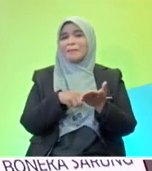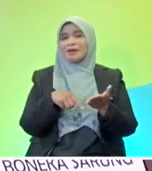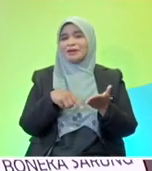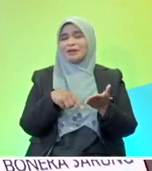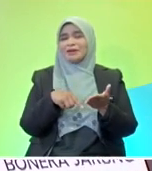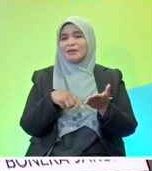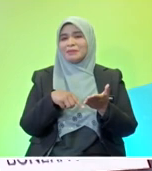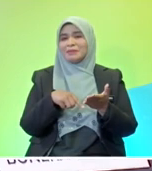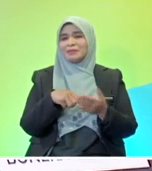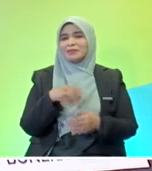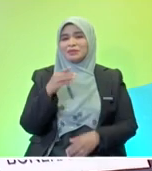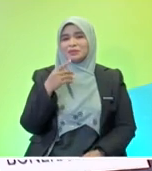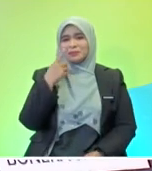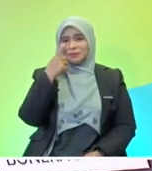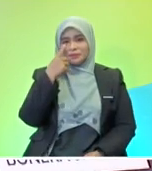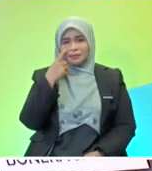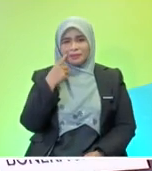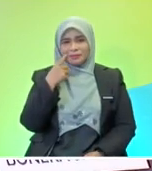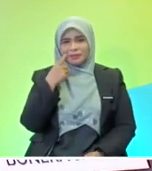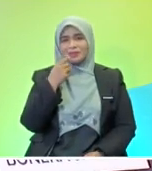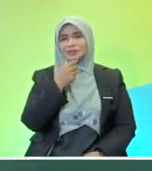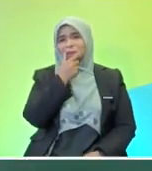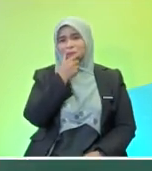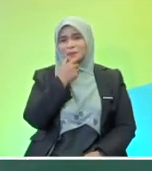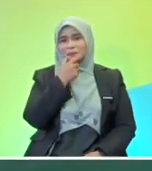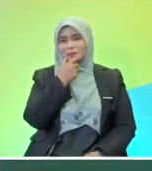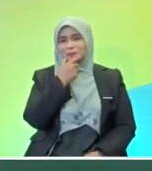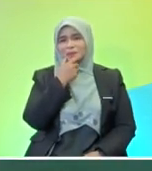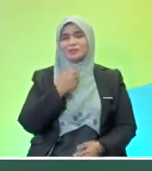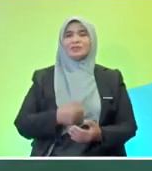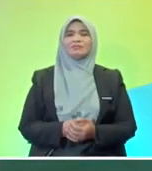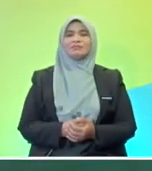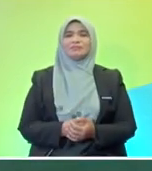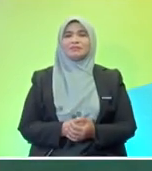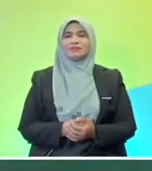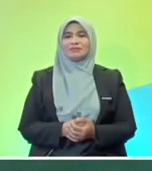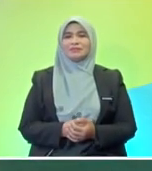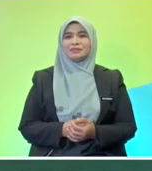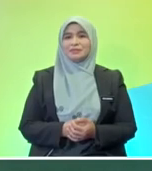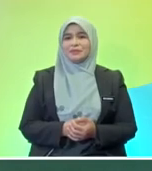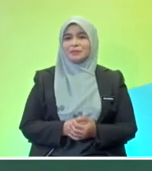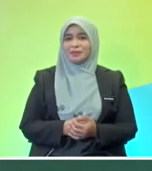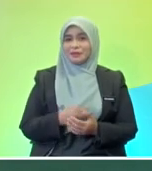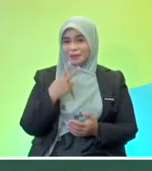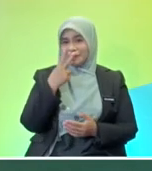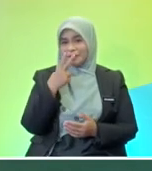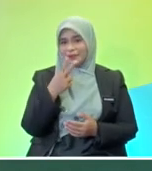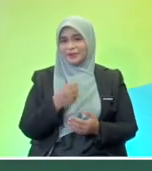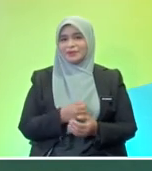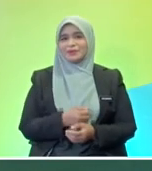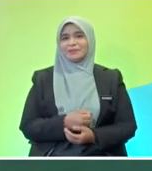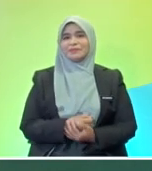macam ada air mata. Hmm. Jadi dia macam sedih je cikgu. Betul ke sedih? Cuba buka. Betul ke tak eh?